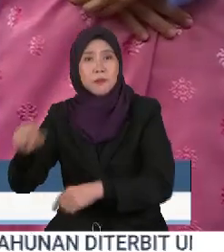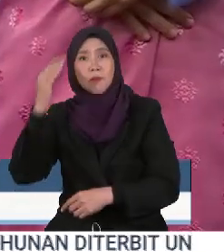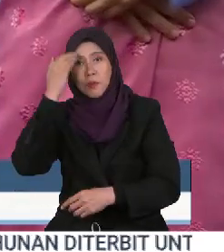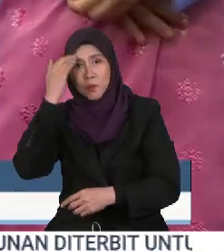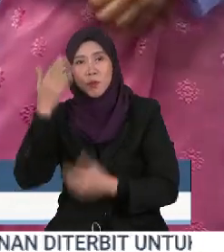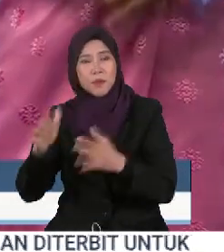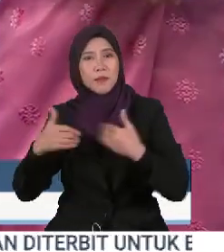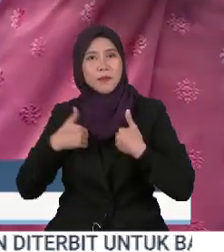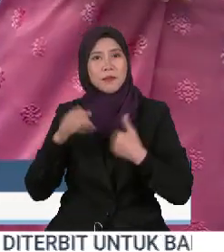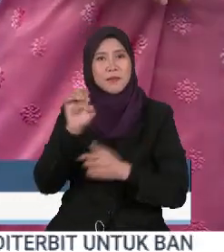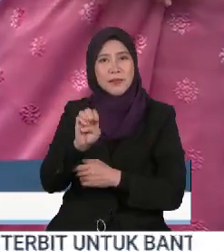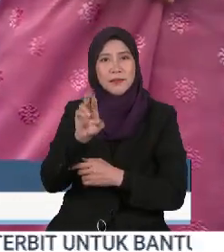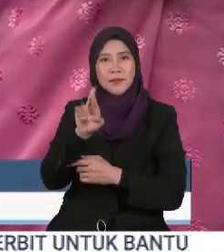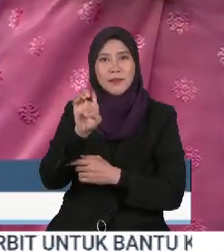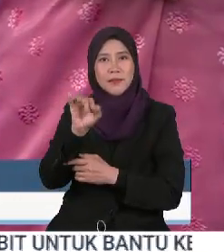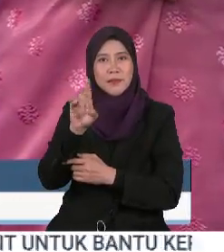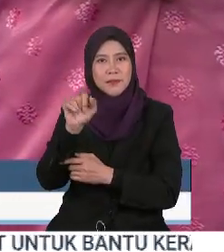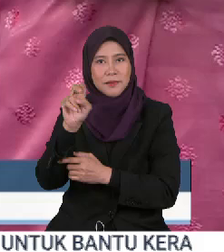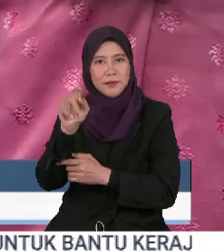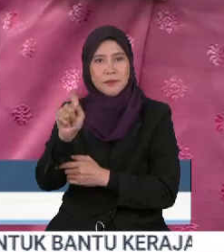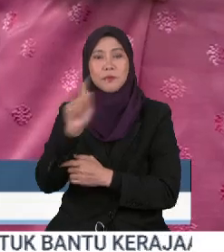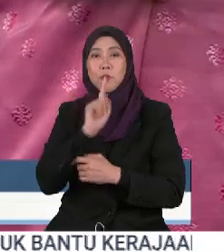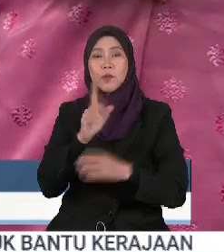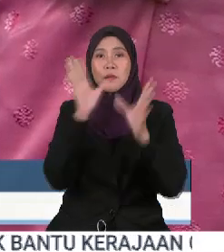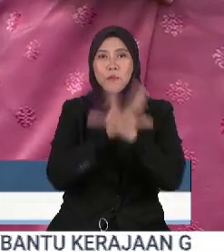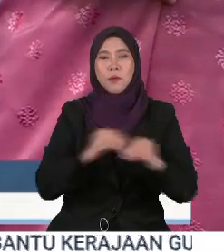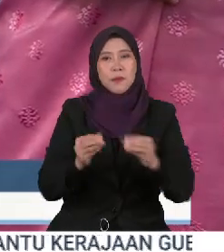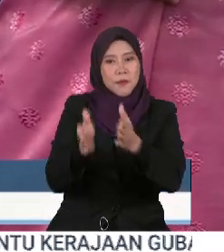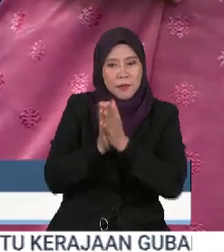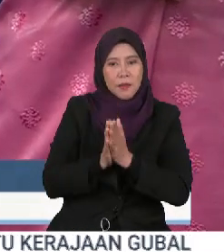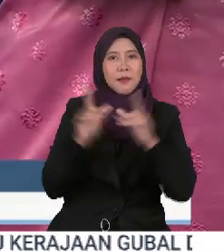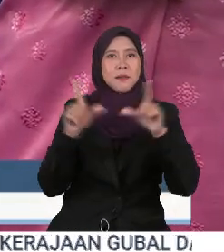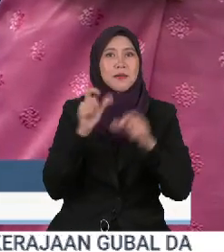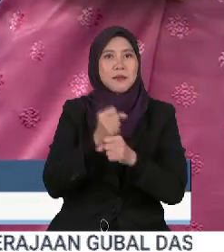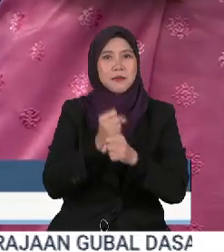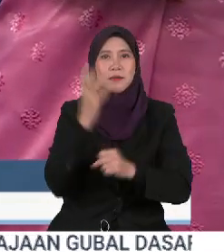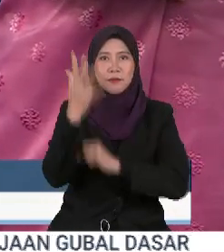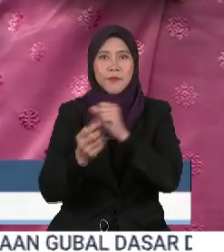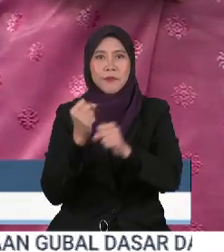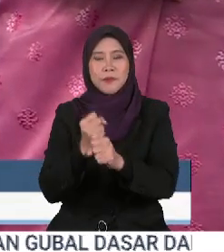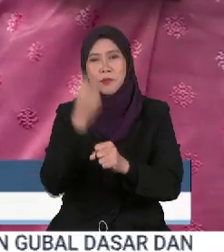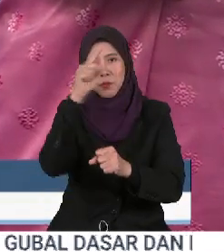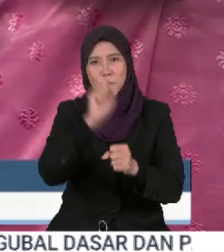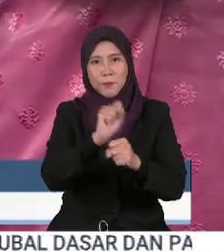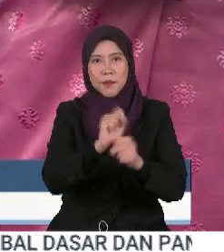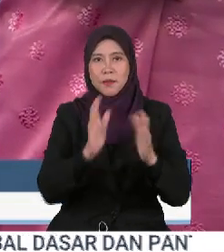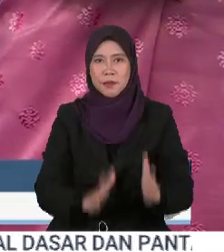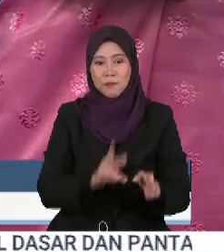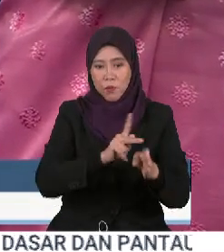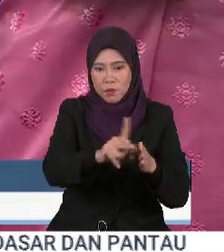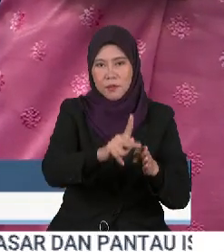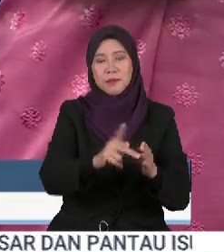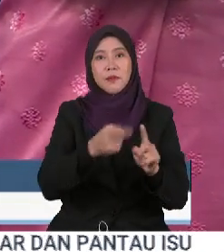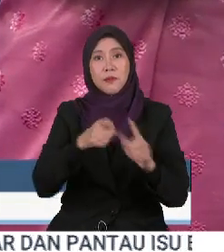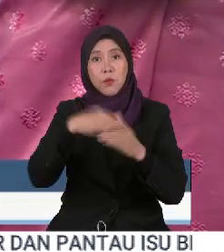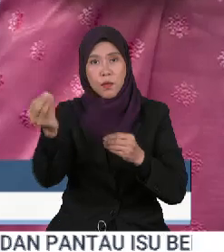E-resident, dada. Tahun lepas, Sarawak mengambil langkah memberi permit kerja selama 5 tahun khusus buat tenaga pekerja profesional